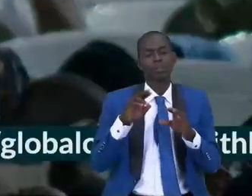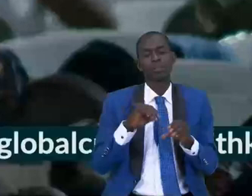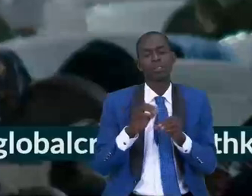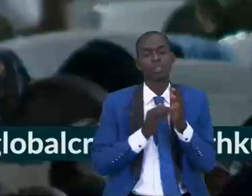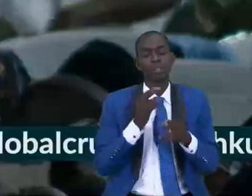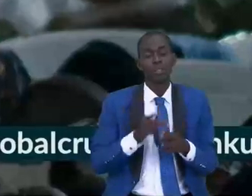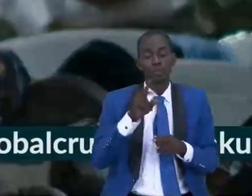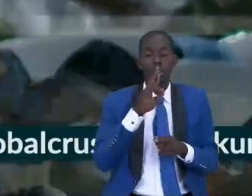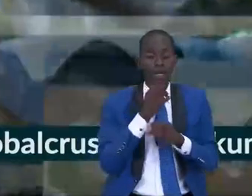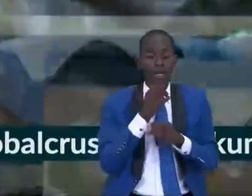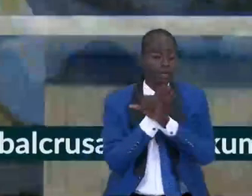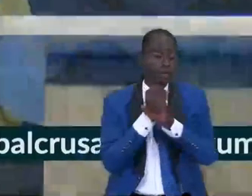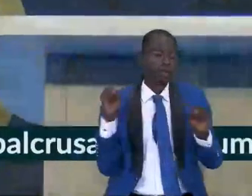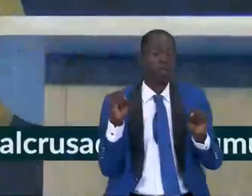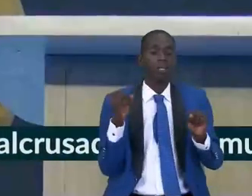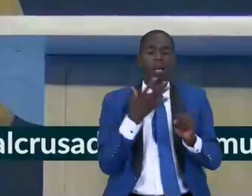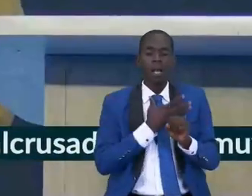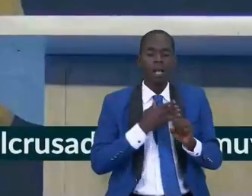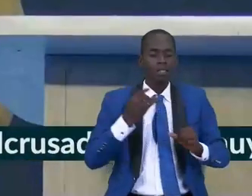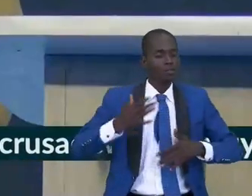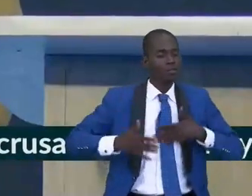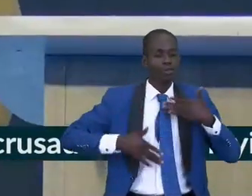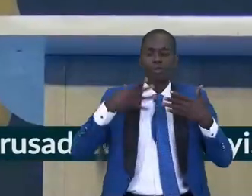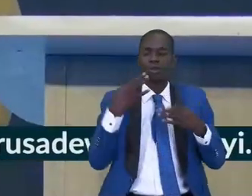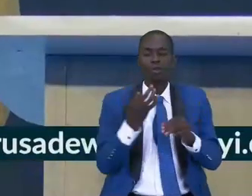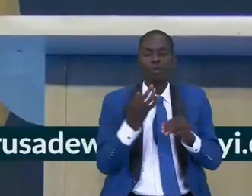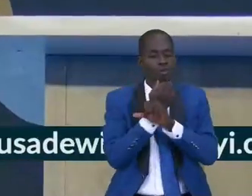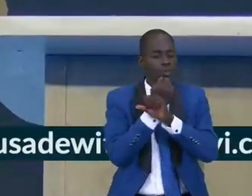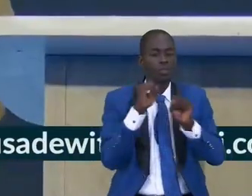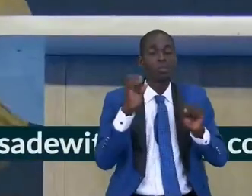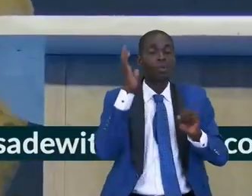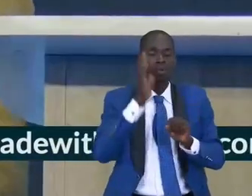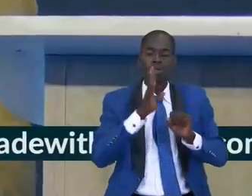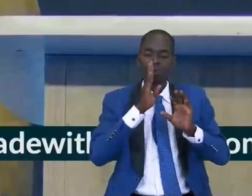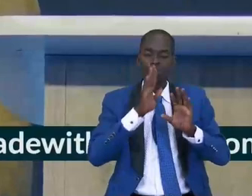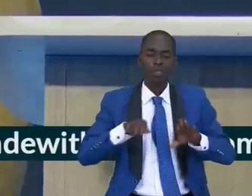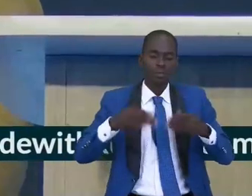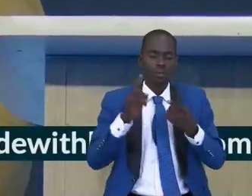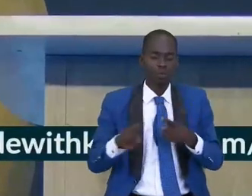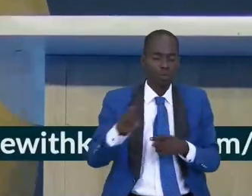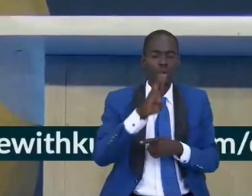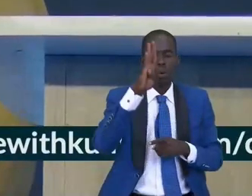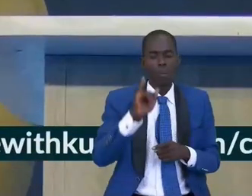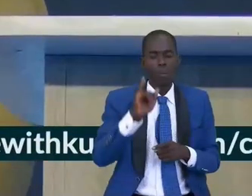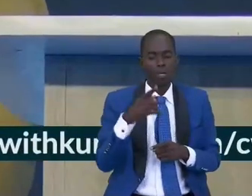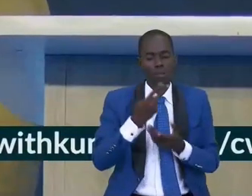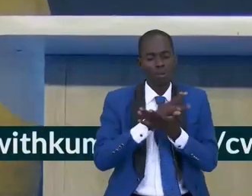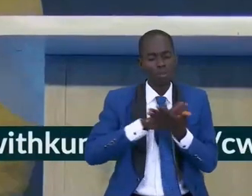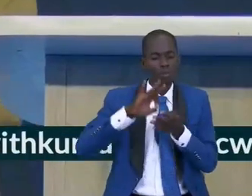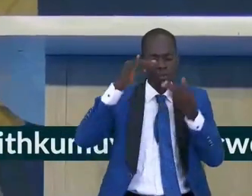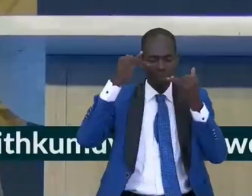es affranchi et la joie du salut te sera accordée par le Saint-Esprit